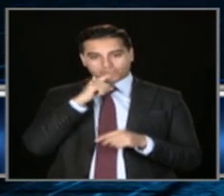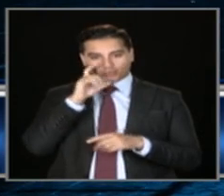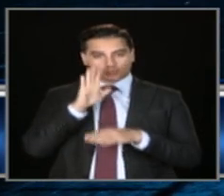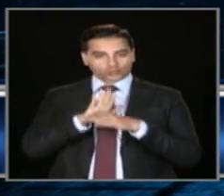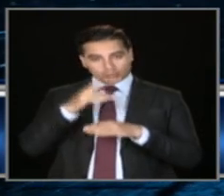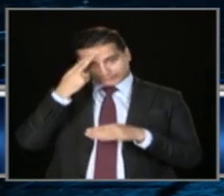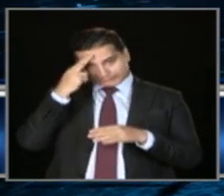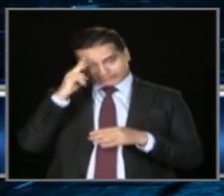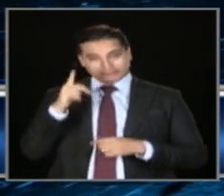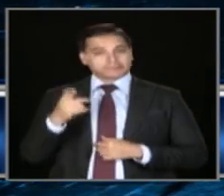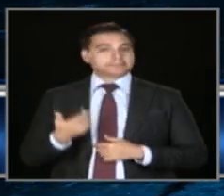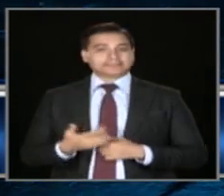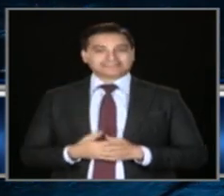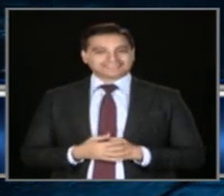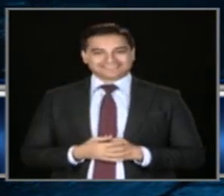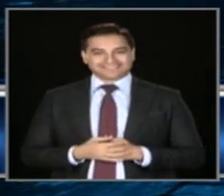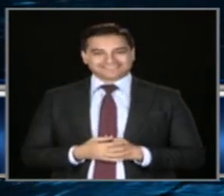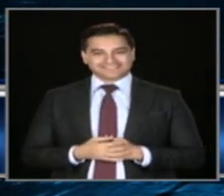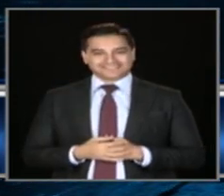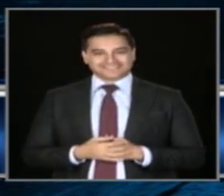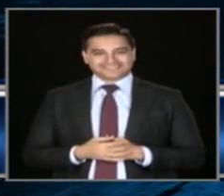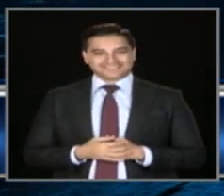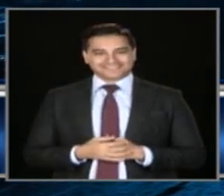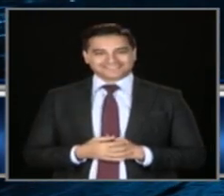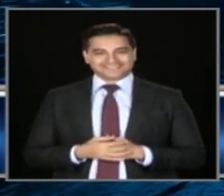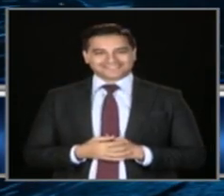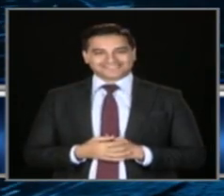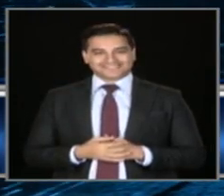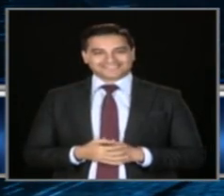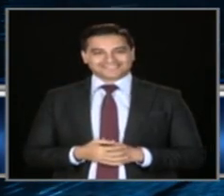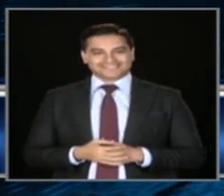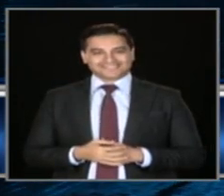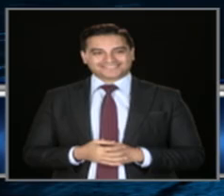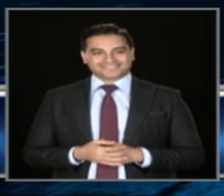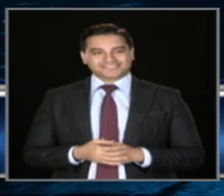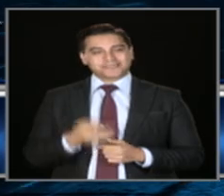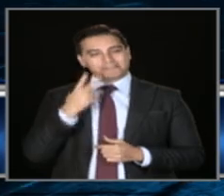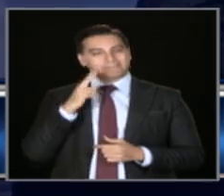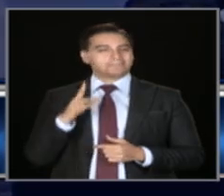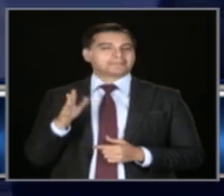من هي الفنانة الراحلة في الصورة؟ مين دي بقى؟